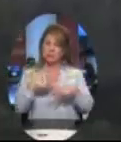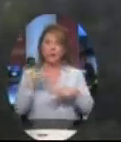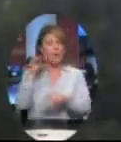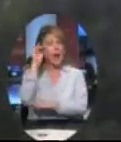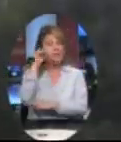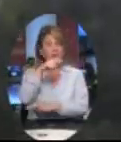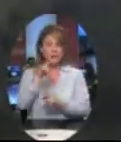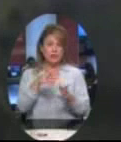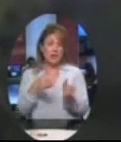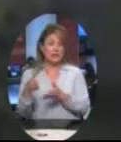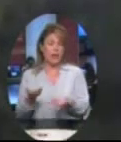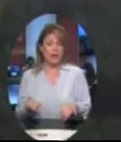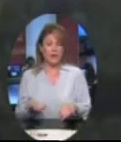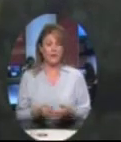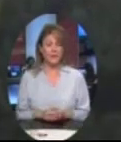הסדרה.